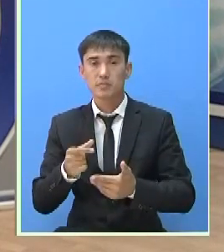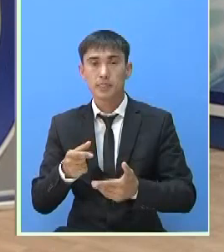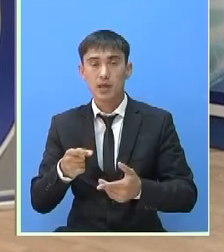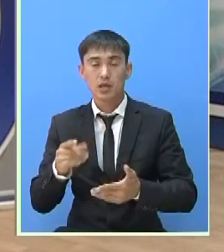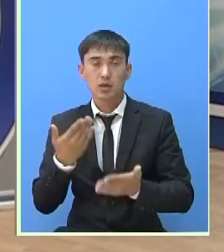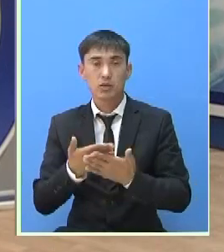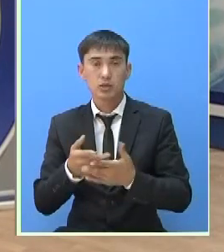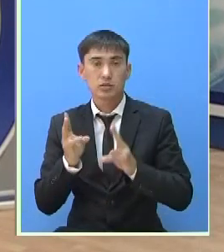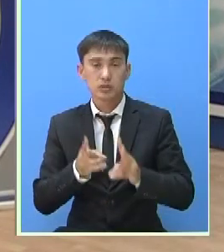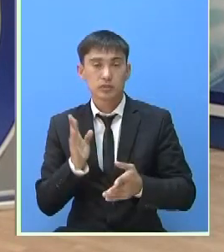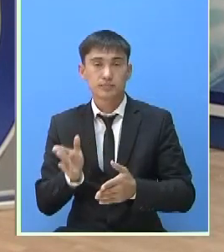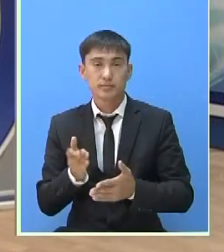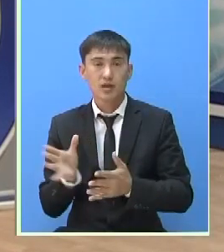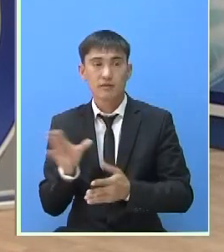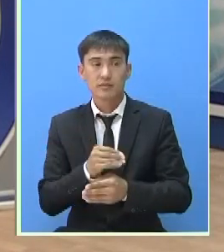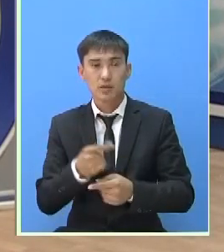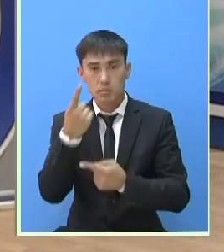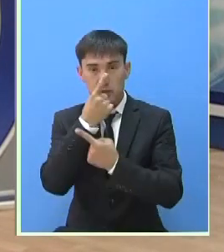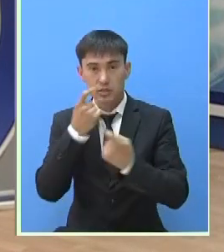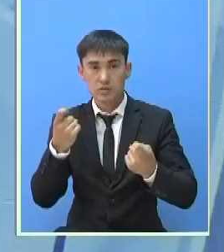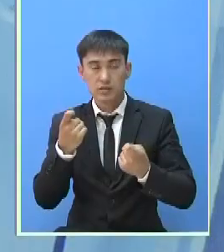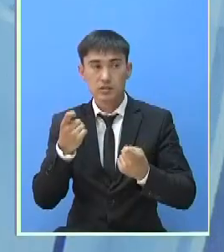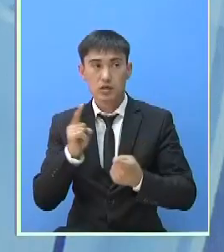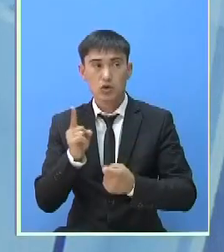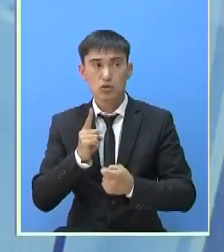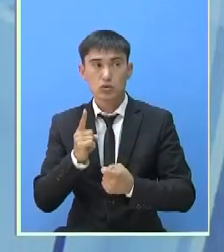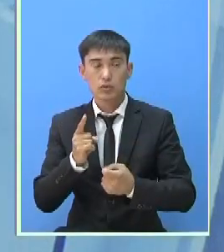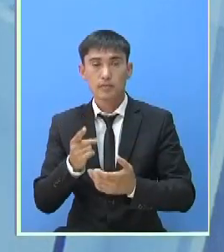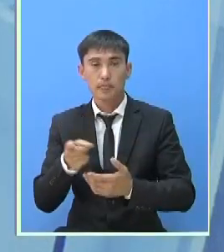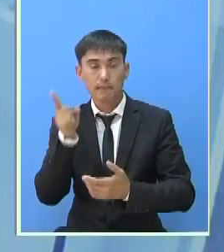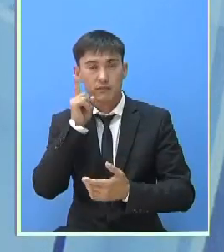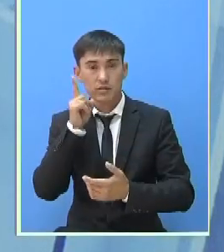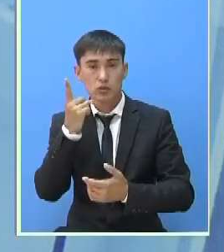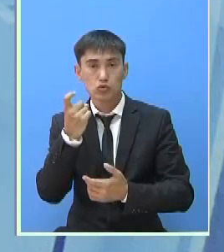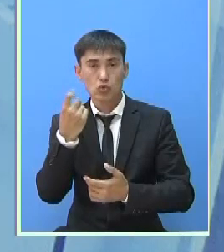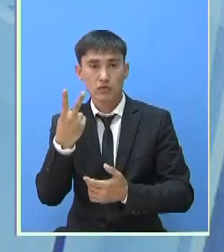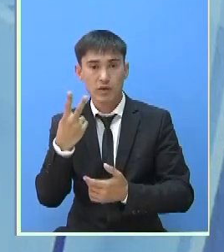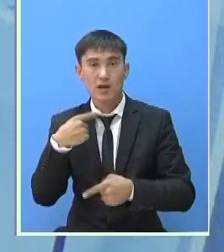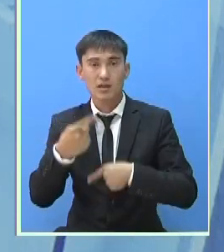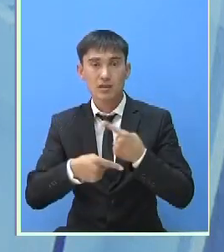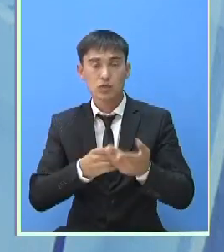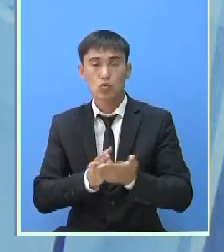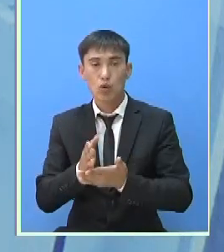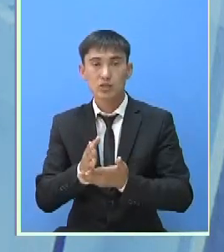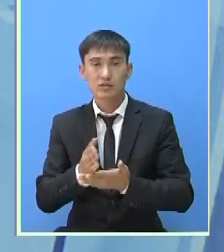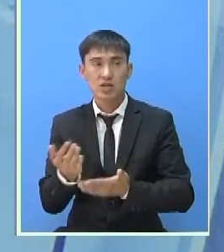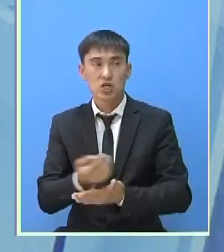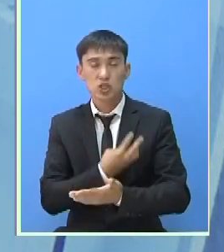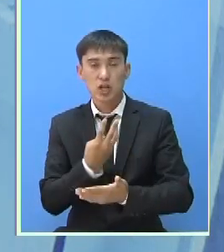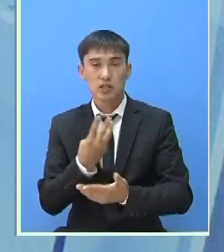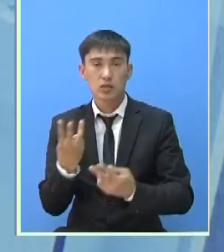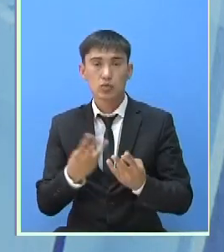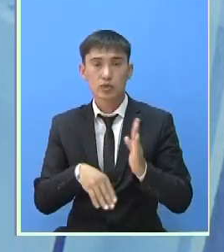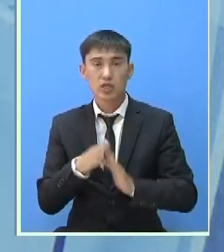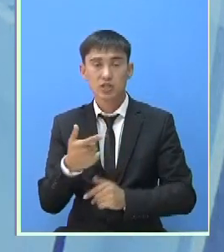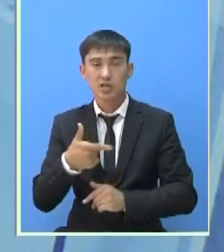обидели интернет-мошенники. Всем это известно. Надо звонить в 102, дальше указывать. Желательно, чтобы